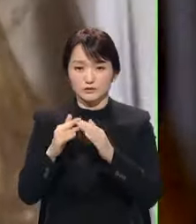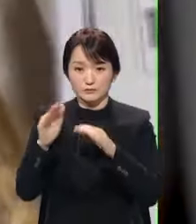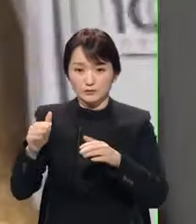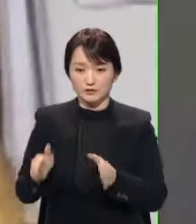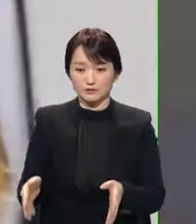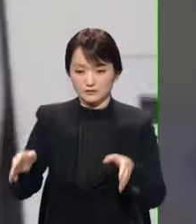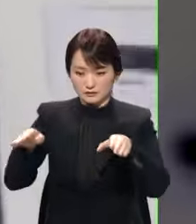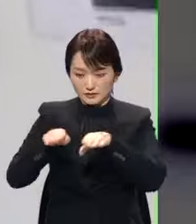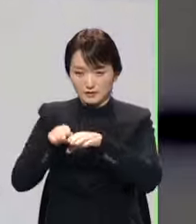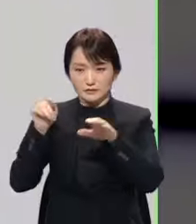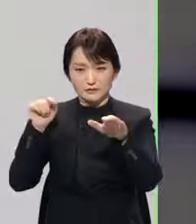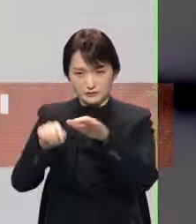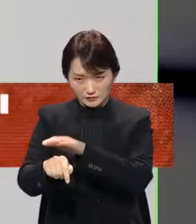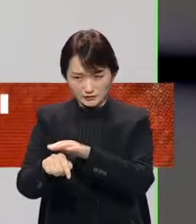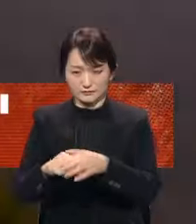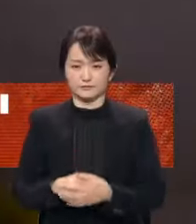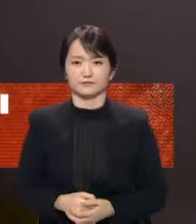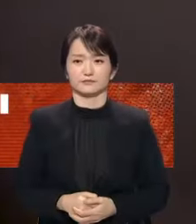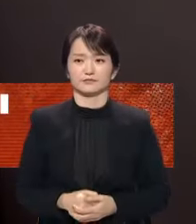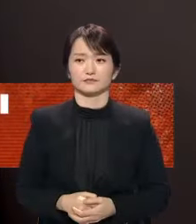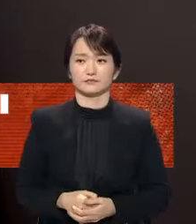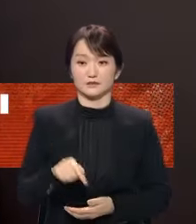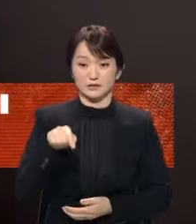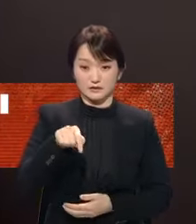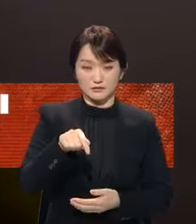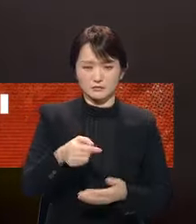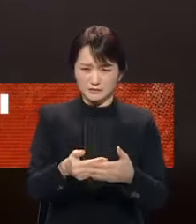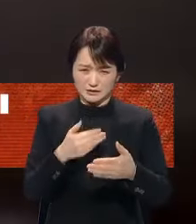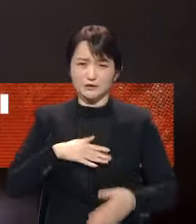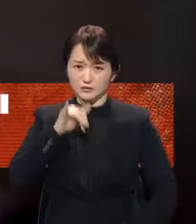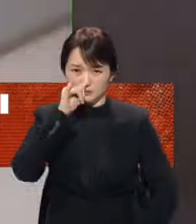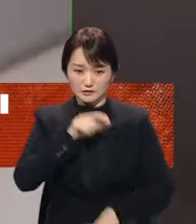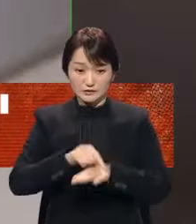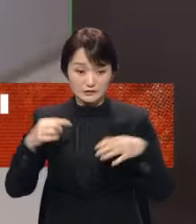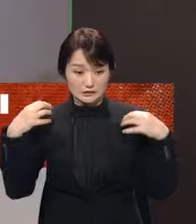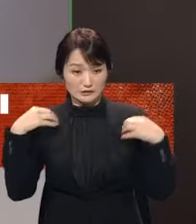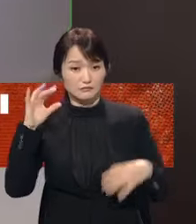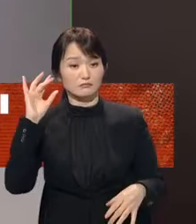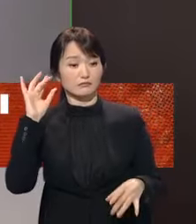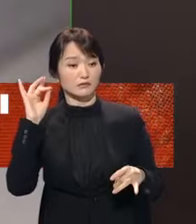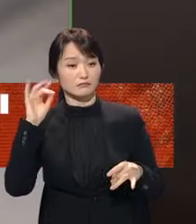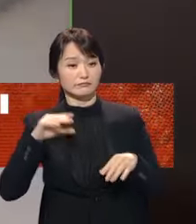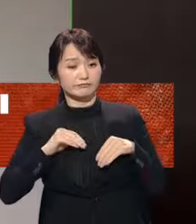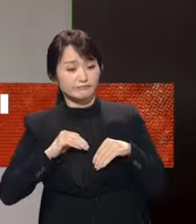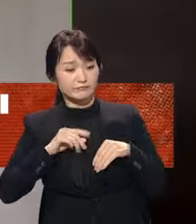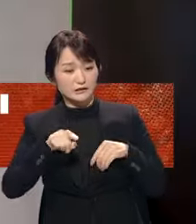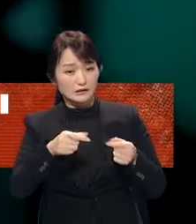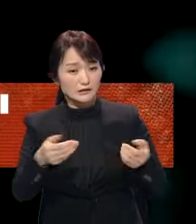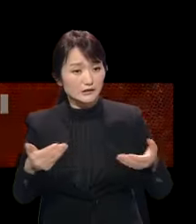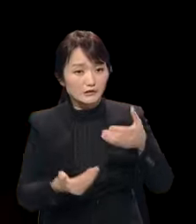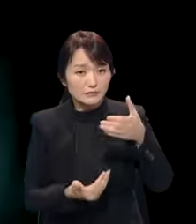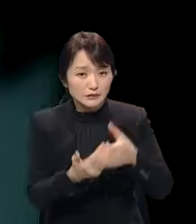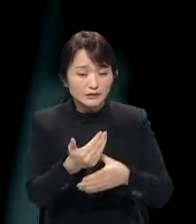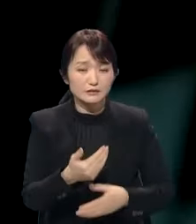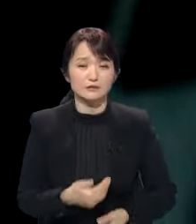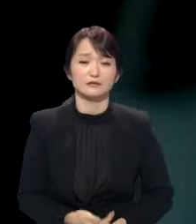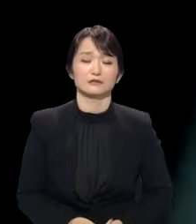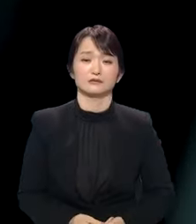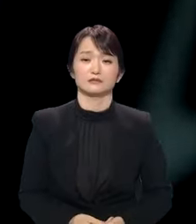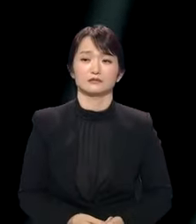제보자는 이거 다 예견된 사고였다. 그리고 지자체가 이걸 그냥 둔 거다. 그런 바람에 이런 일이 벌어진 거다. 이렇게 주장하고 있는